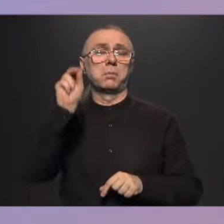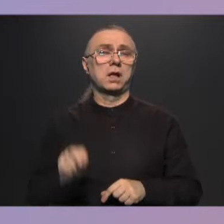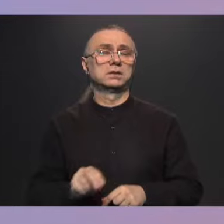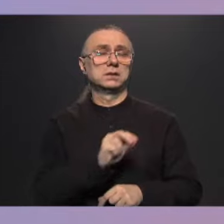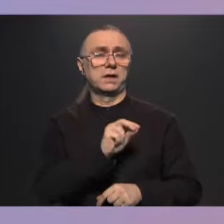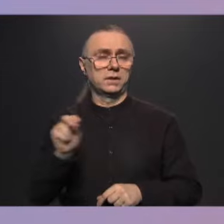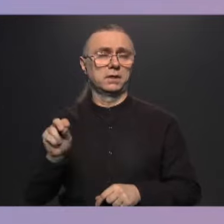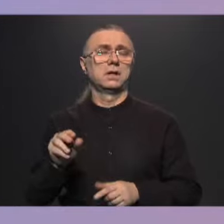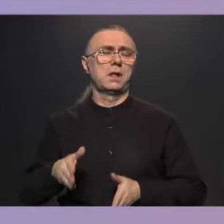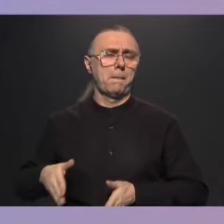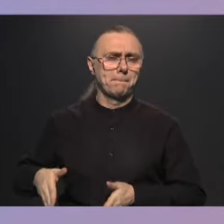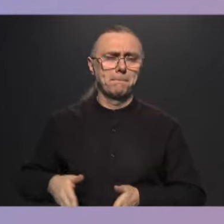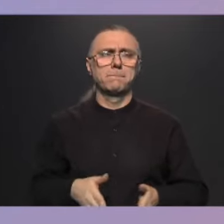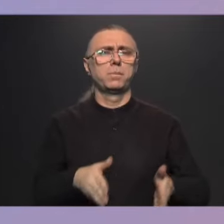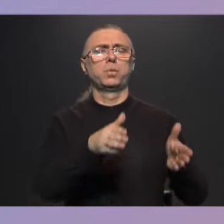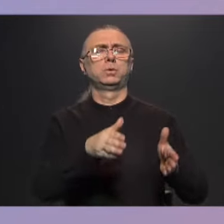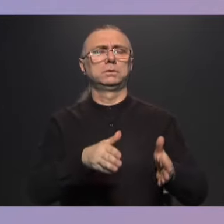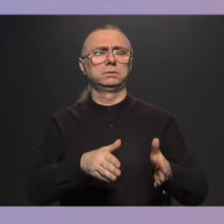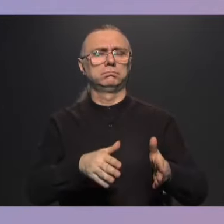на путь ратный, на путь